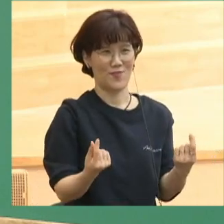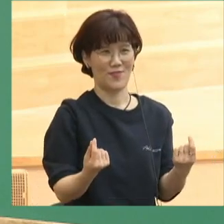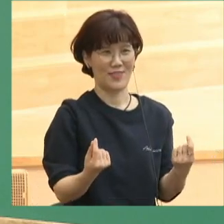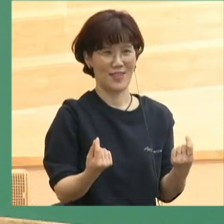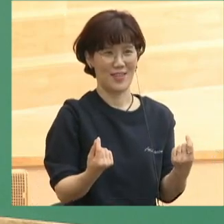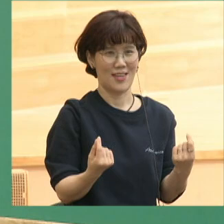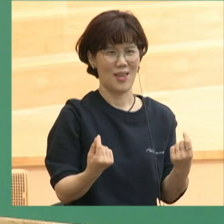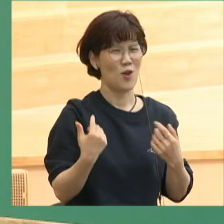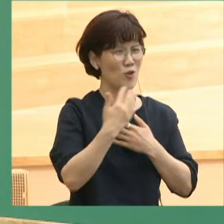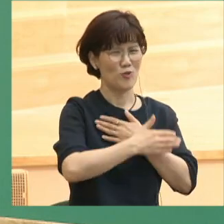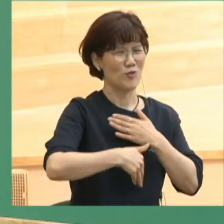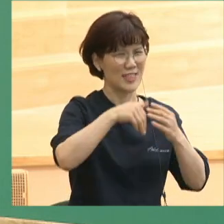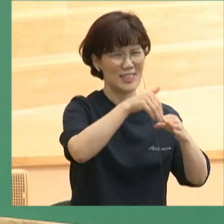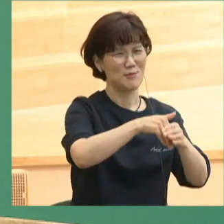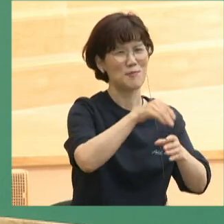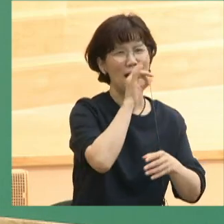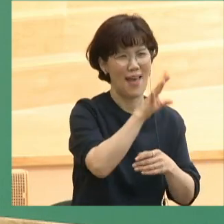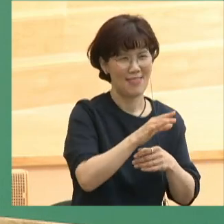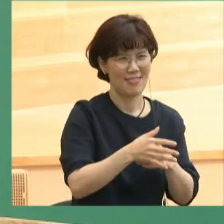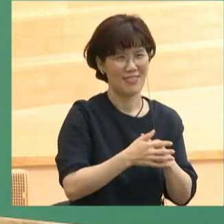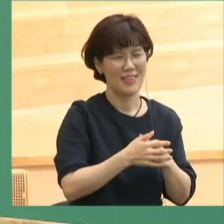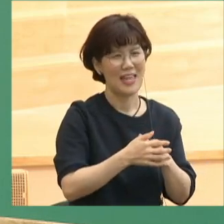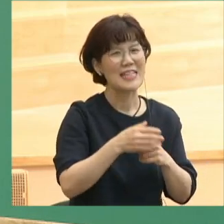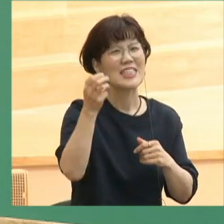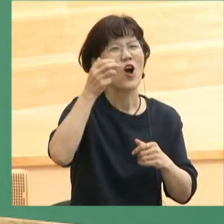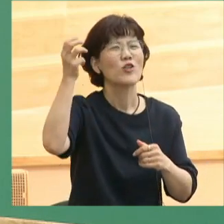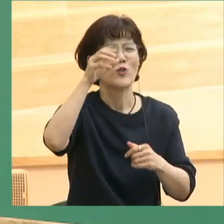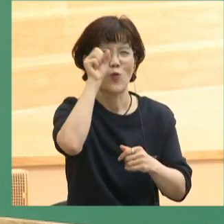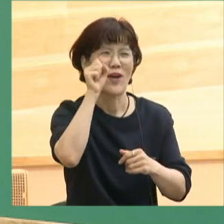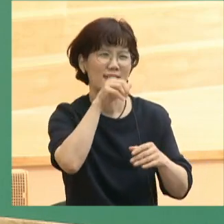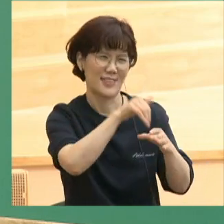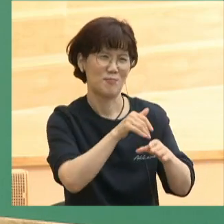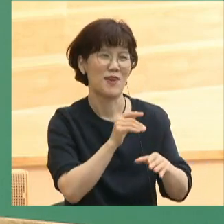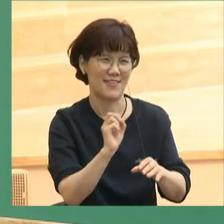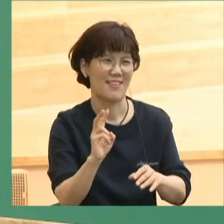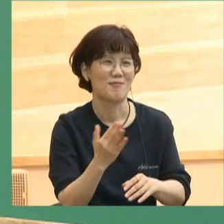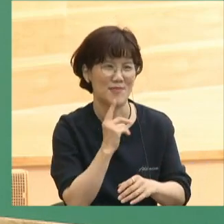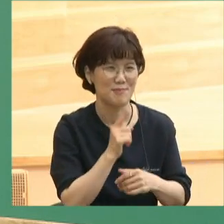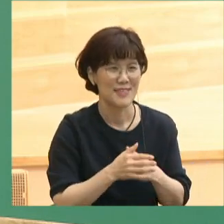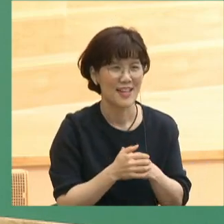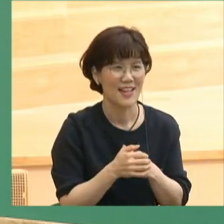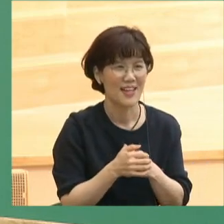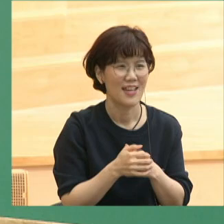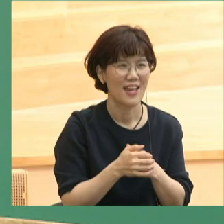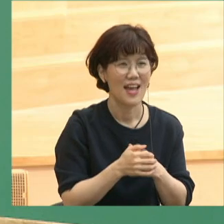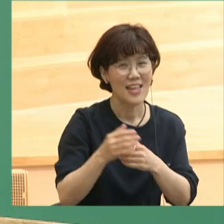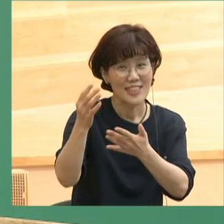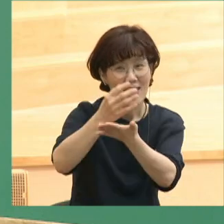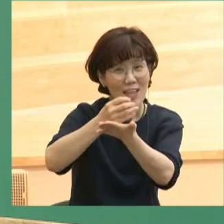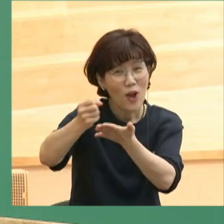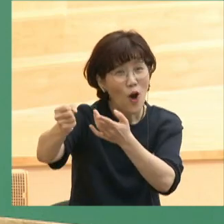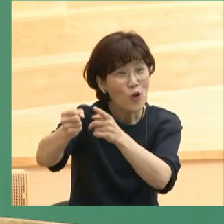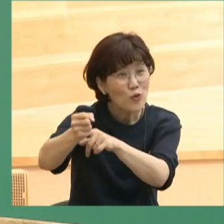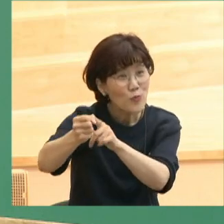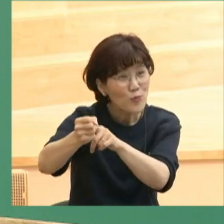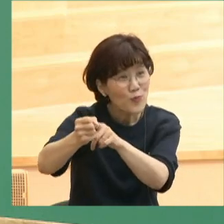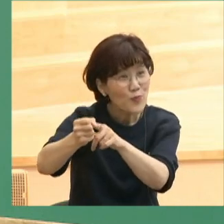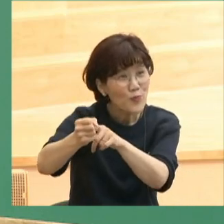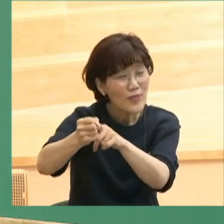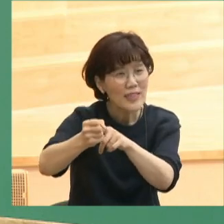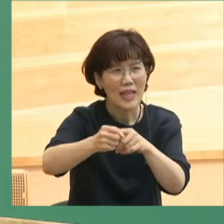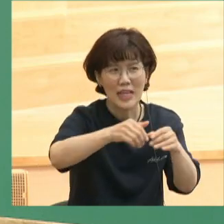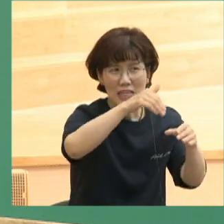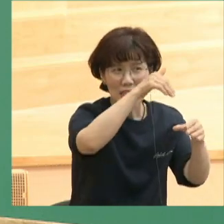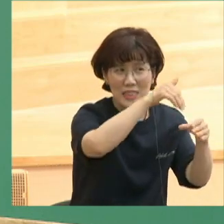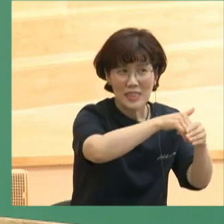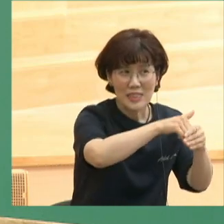육체를 심으면 안 돼. 성령을 심어야 돼요. 여러분 이 거둠이라는 게요, 절대로